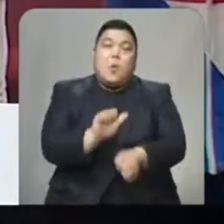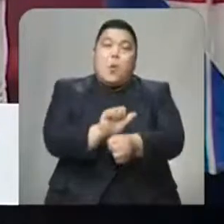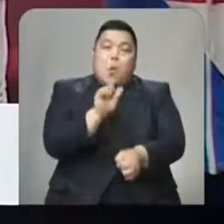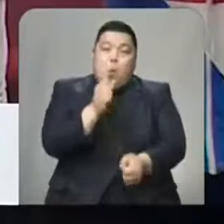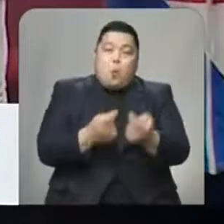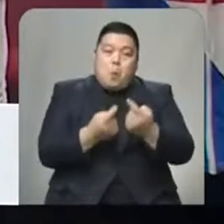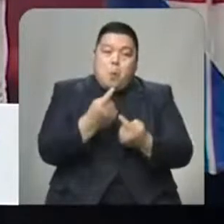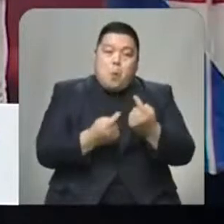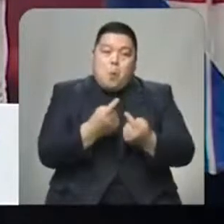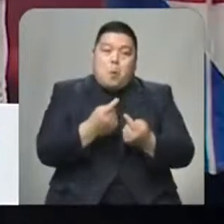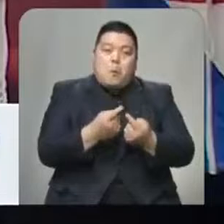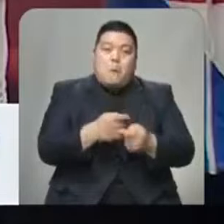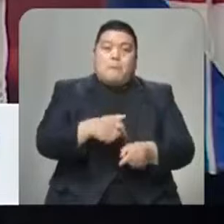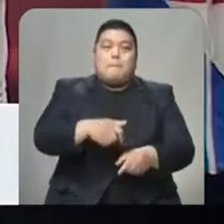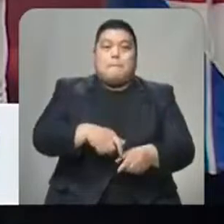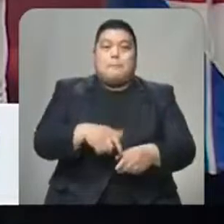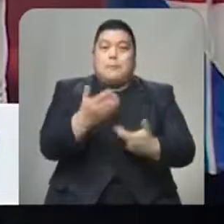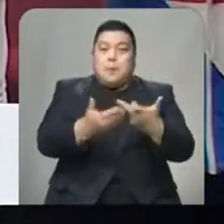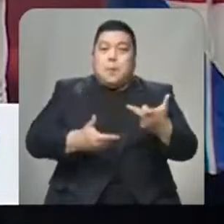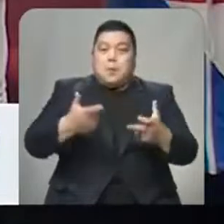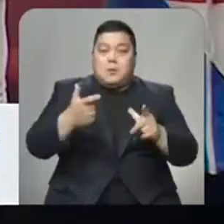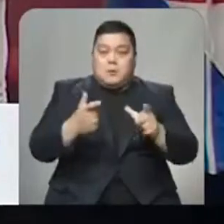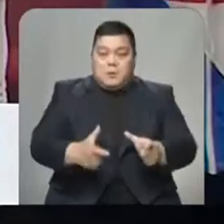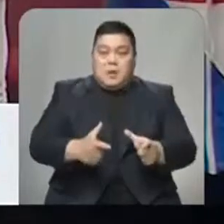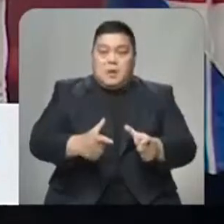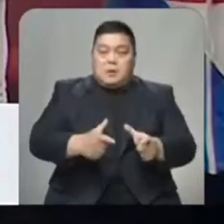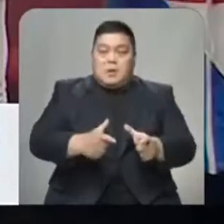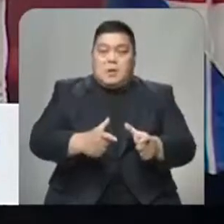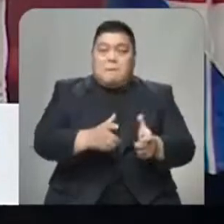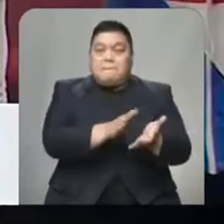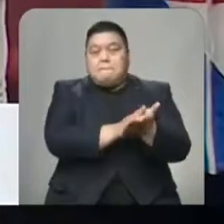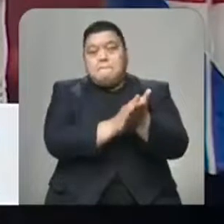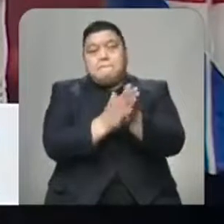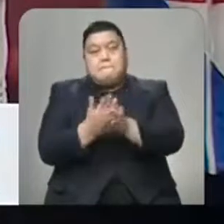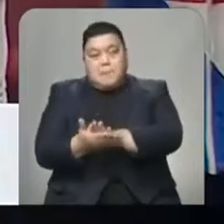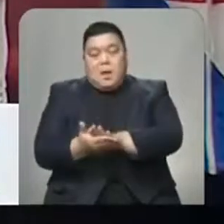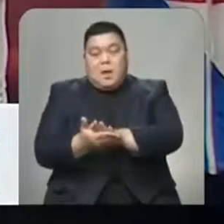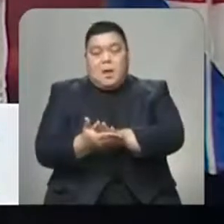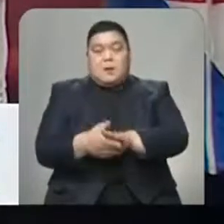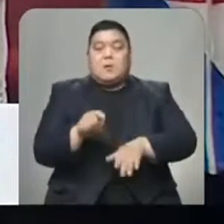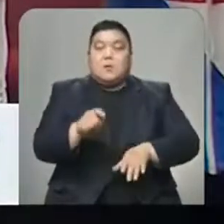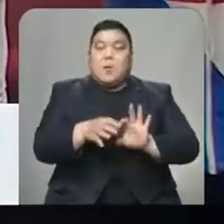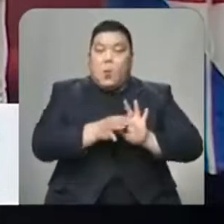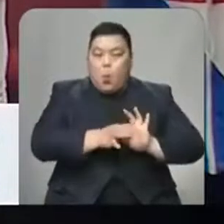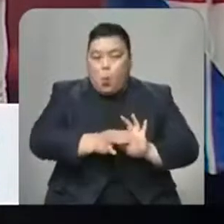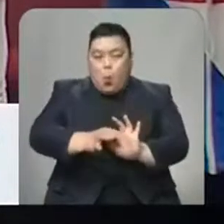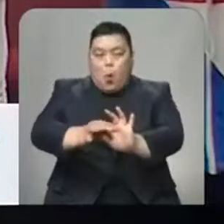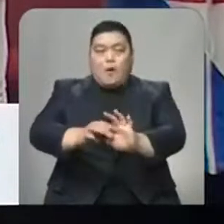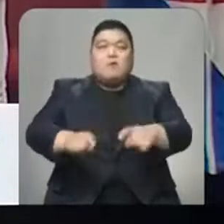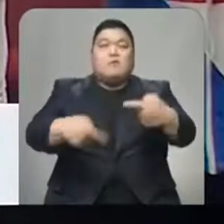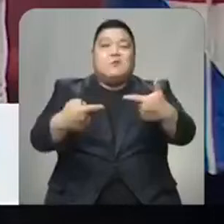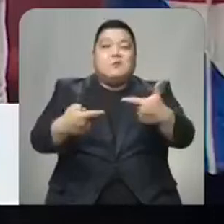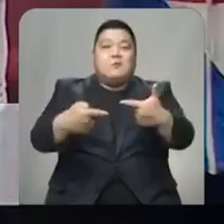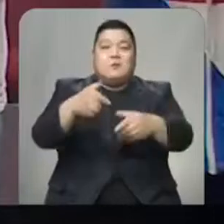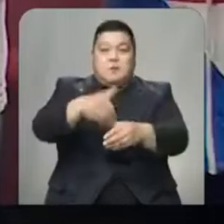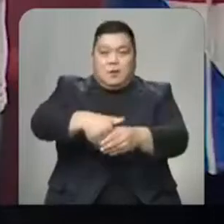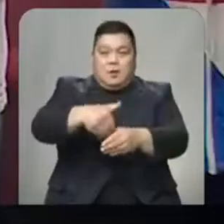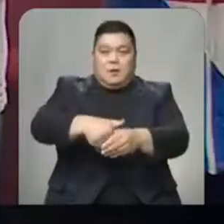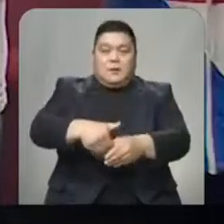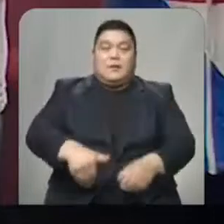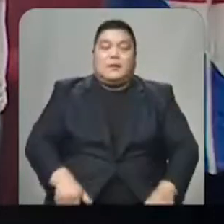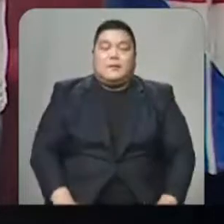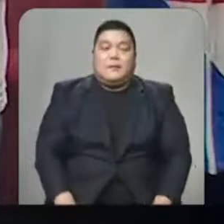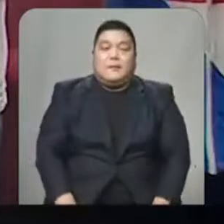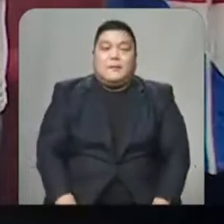강원도민의 표심이 크게 달라졌는데 요 석 달 앞으로 다가온 지방선거 에도 영향을 미칠 전망입니다 박성은